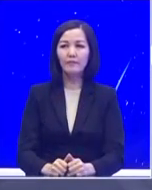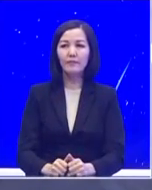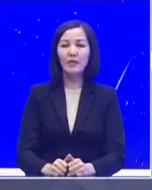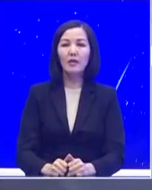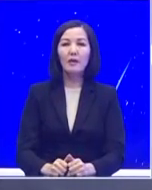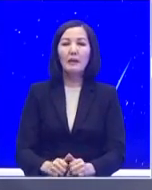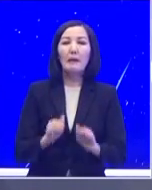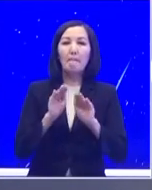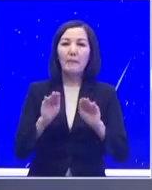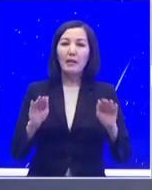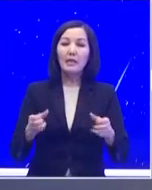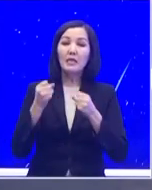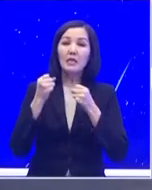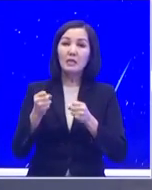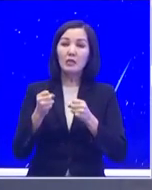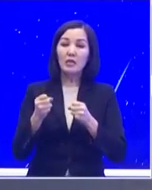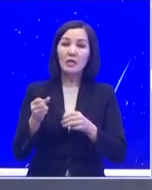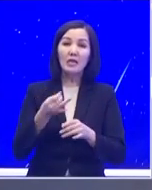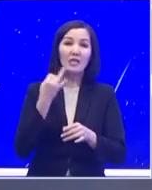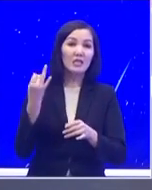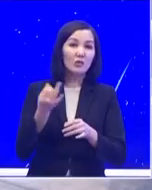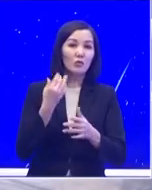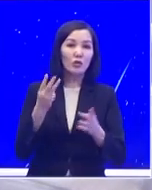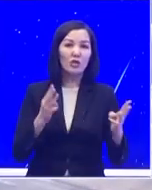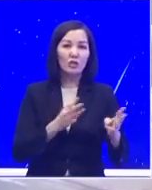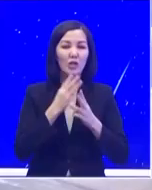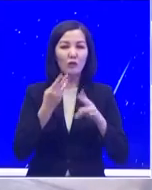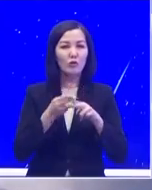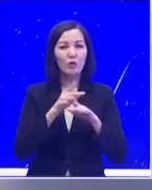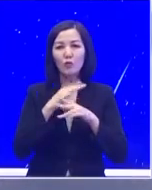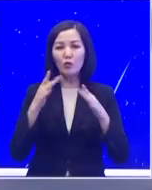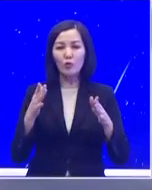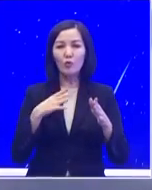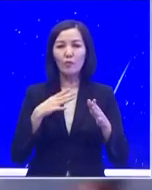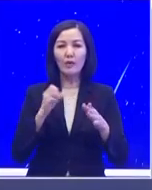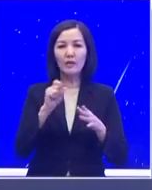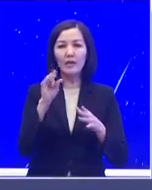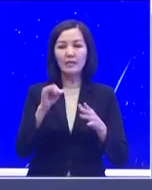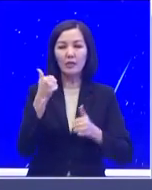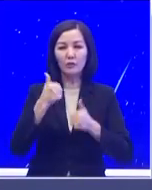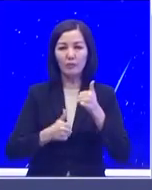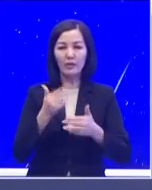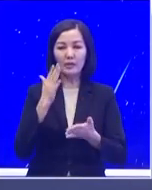жақсы. Боксқа деген құштарлықтары өте керемет. Жасөспірім балаларға Азия чемпионаты бар биыл.